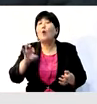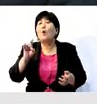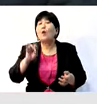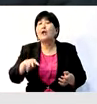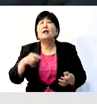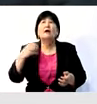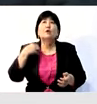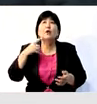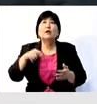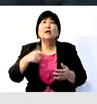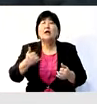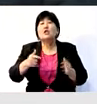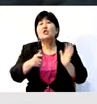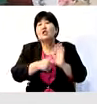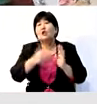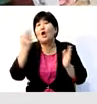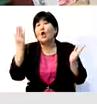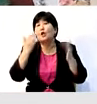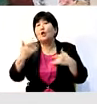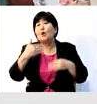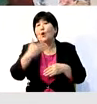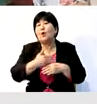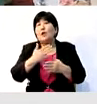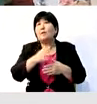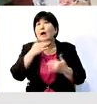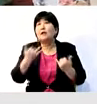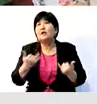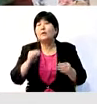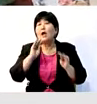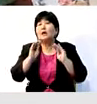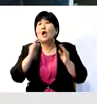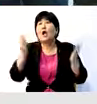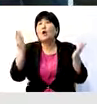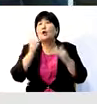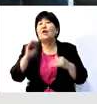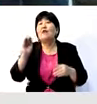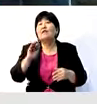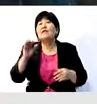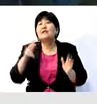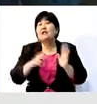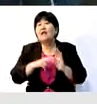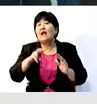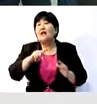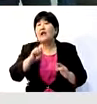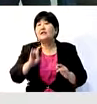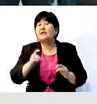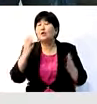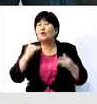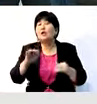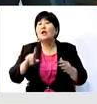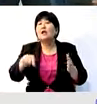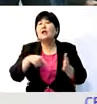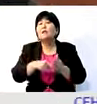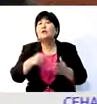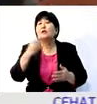Қызылорда қалаларында 7 кинотеатр бар. Ал заманауи үлгіде жабдықталған Киноплекс 8 лазерлік кинотеатр еліміздің 3 қаласында